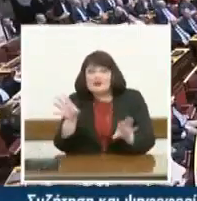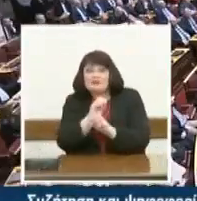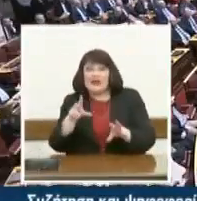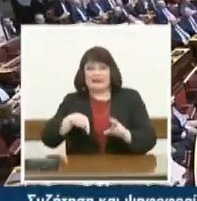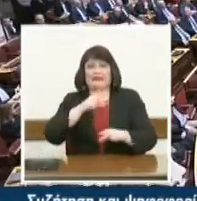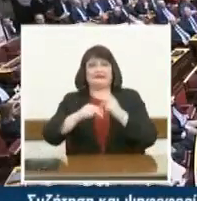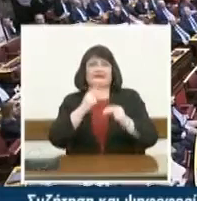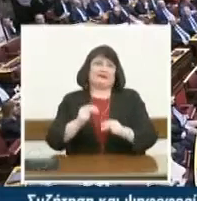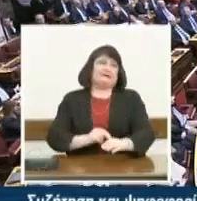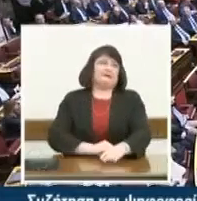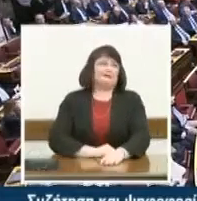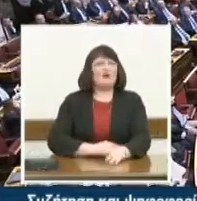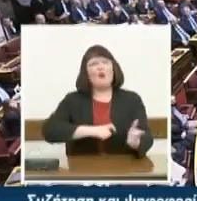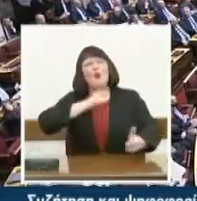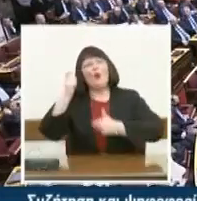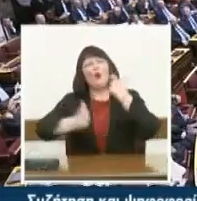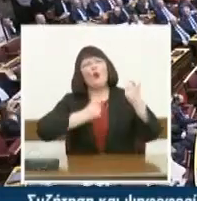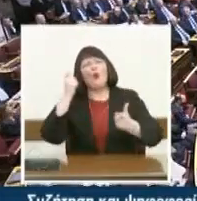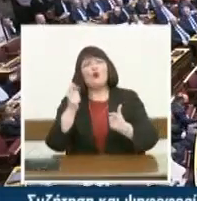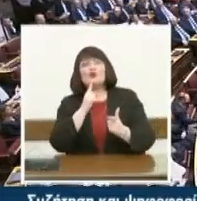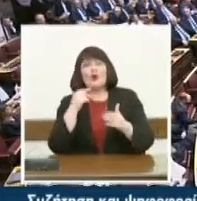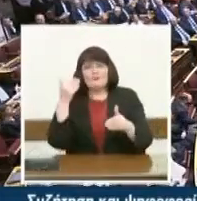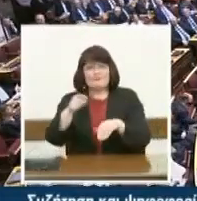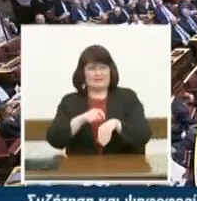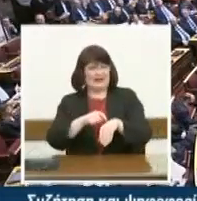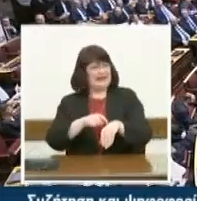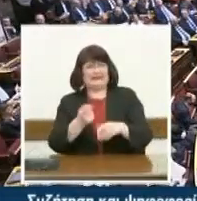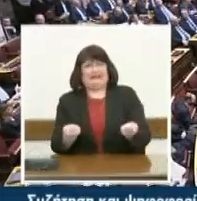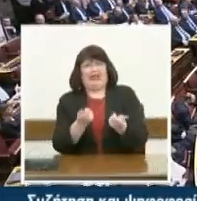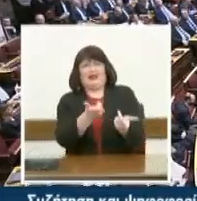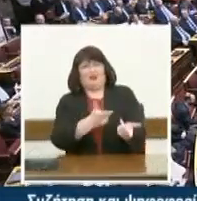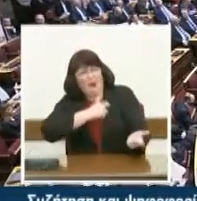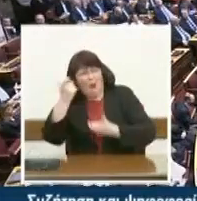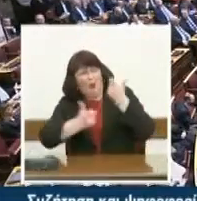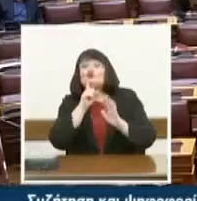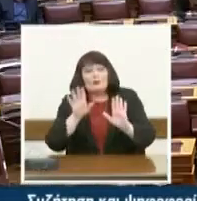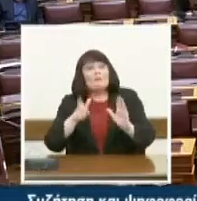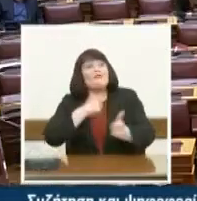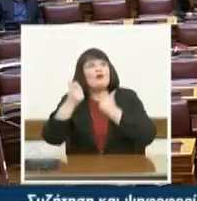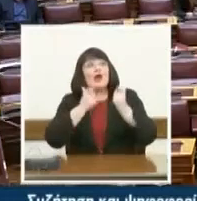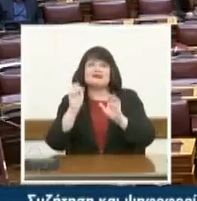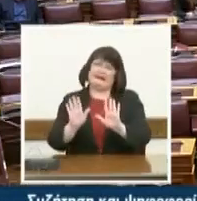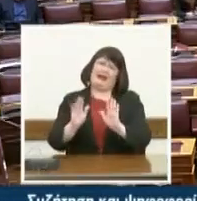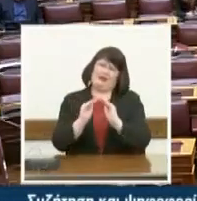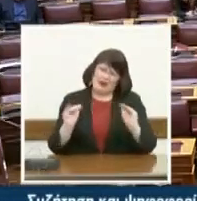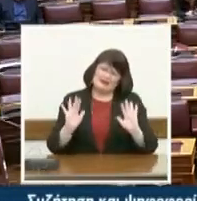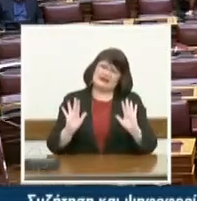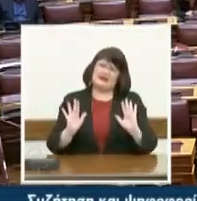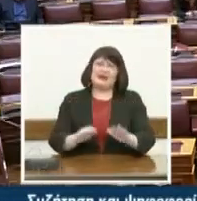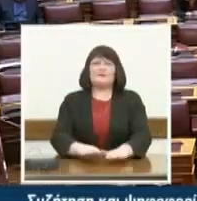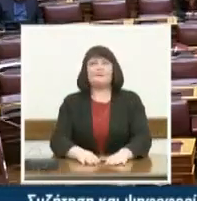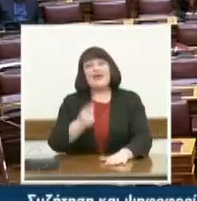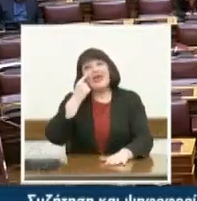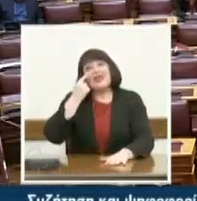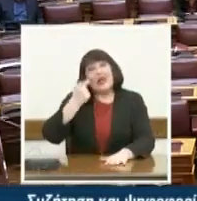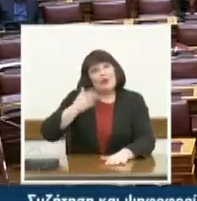οποίο συμβαίνει τις τελευταίες μέρες και αυτή είναι η εξής. Είναι τουλάχιστον 20 χρόνια τώρα που η μικρομεσαία επιχείρηση και η ατομική επιχείρηση είναι στο στόχαστρο